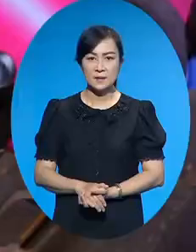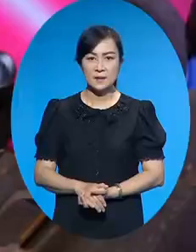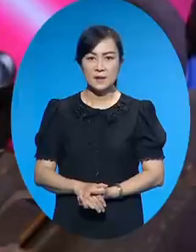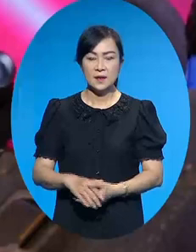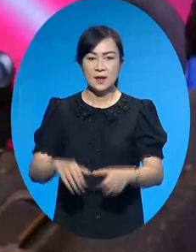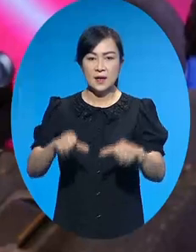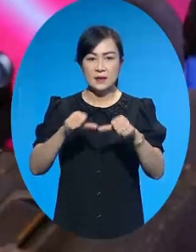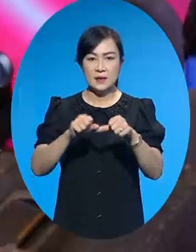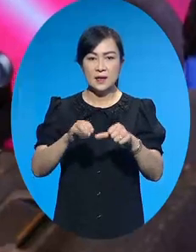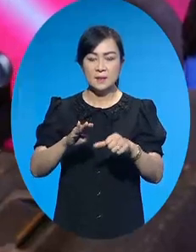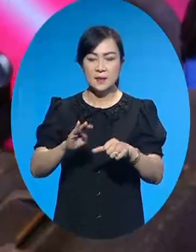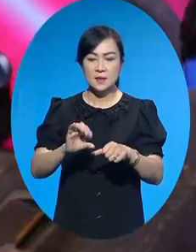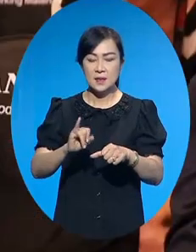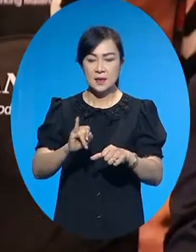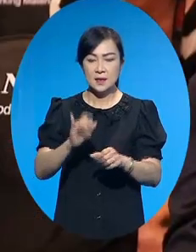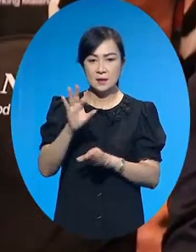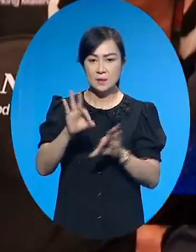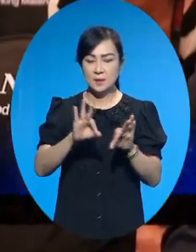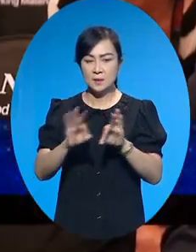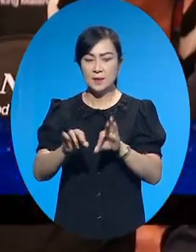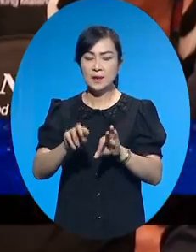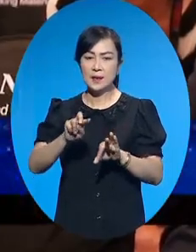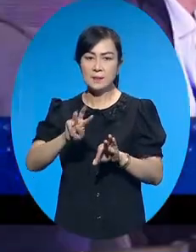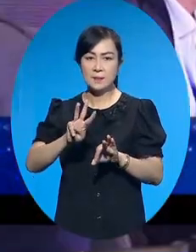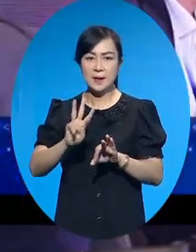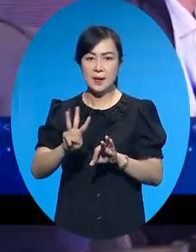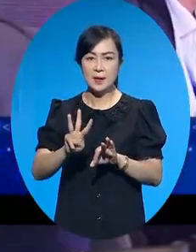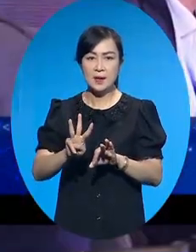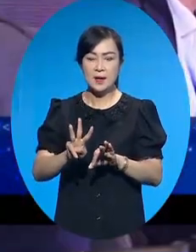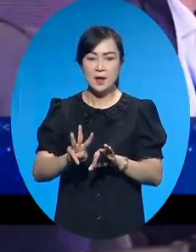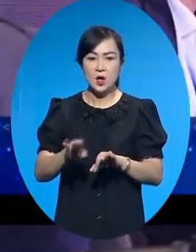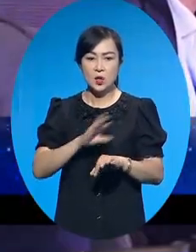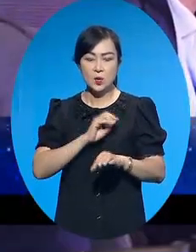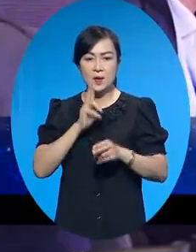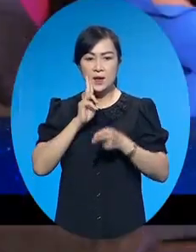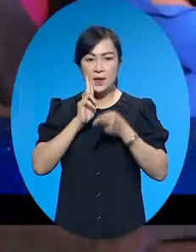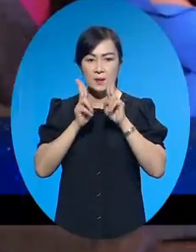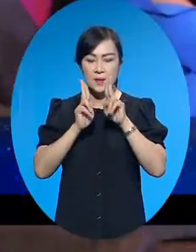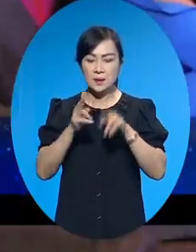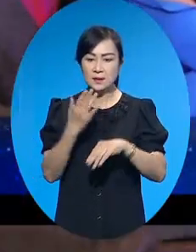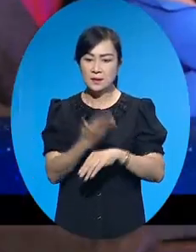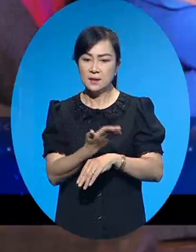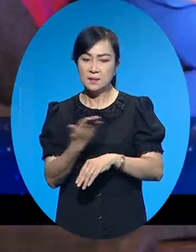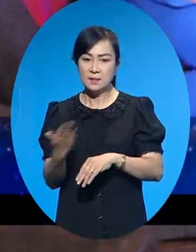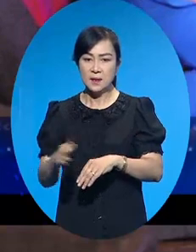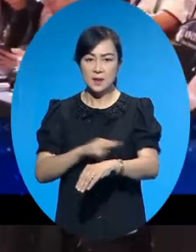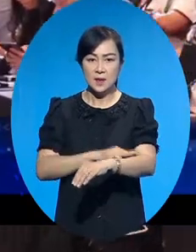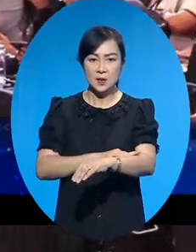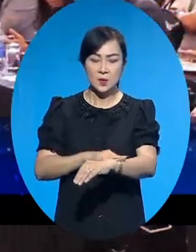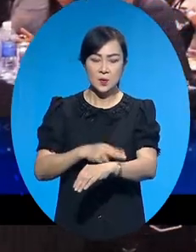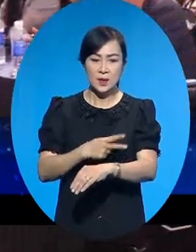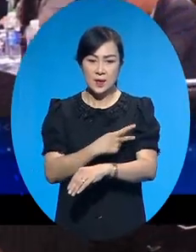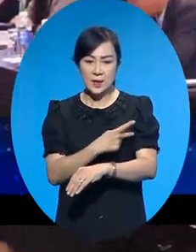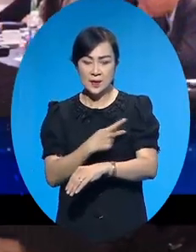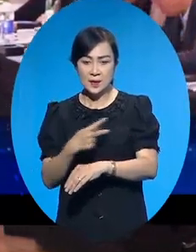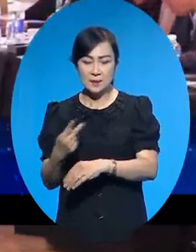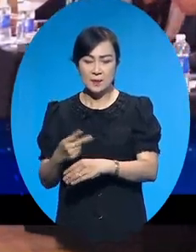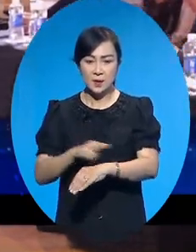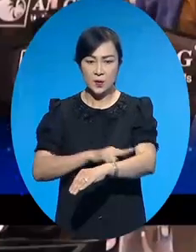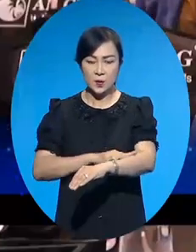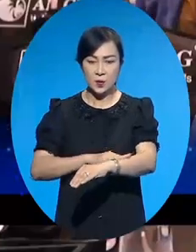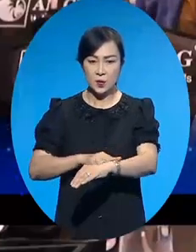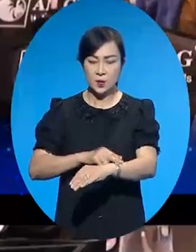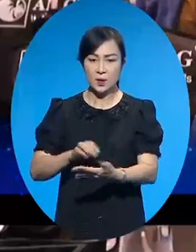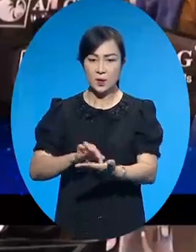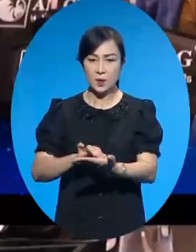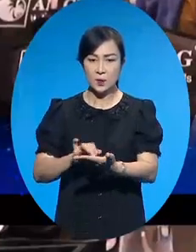Tại BCI Econos Hồ Chí Minh CD 2023, nhiều chủ đề hấp dẫn đã được trình bày bởi diễn giả khách mời và các chuyên gia tại các diễn